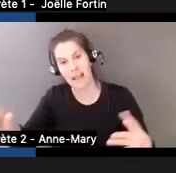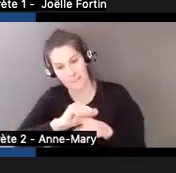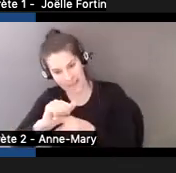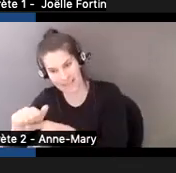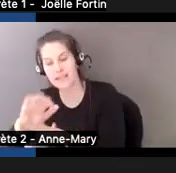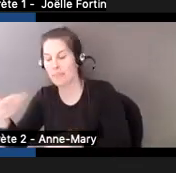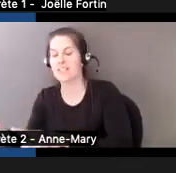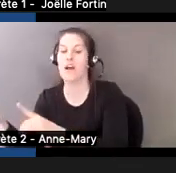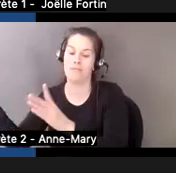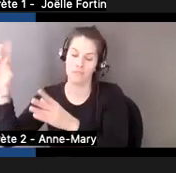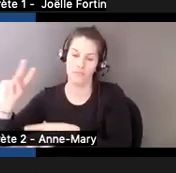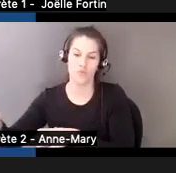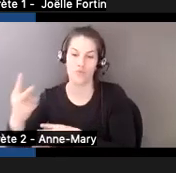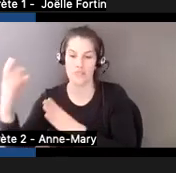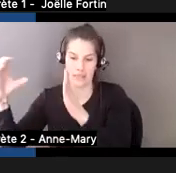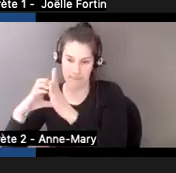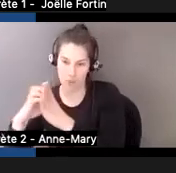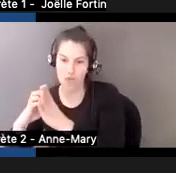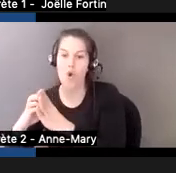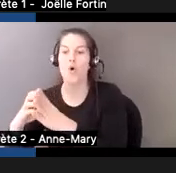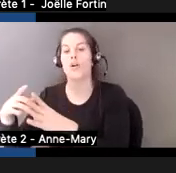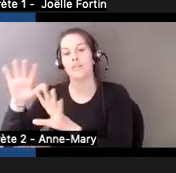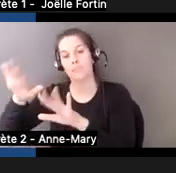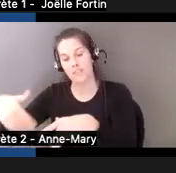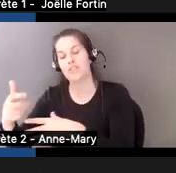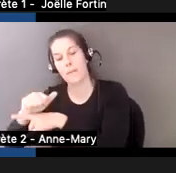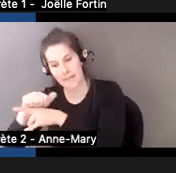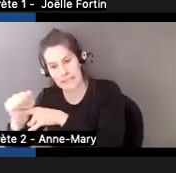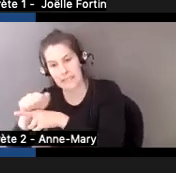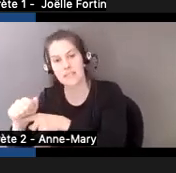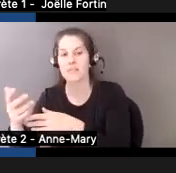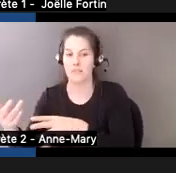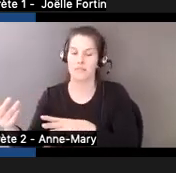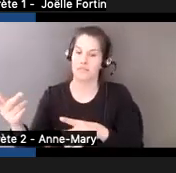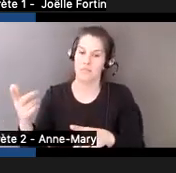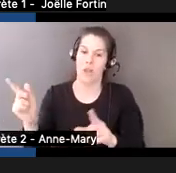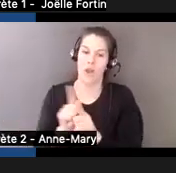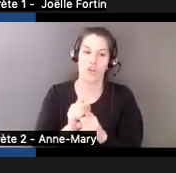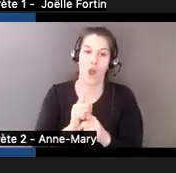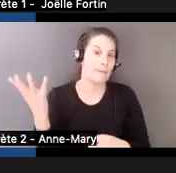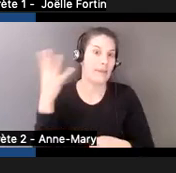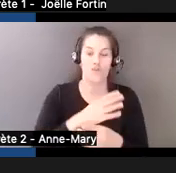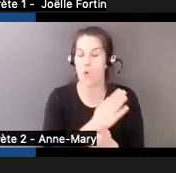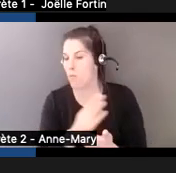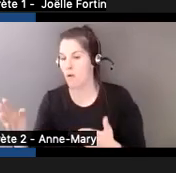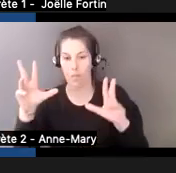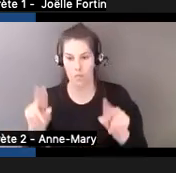souvent 2 jours consécutifs. Je limite mes groupes 12 à 15. Mais tout est sur,